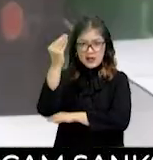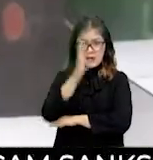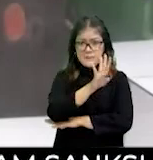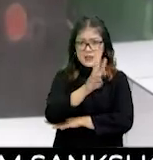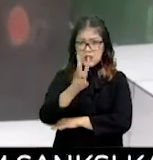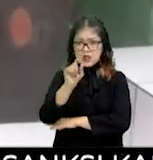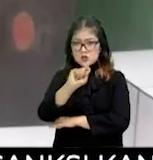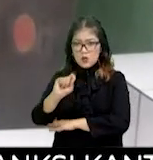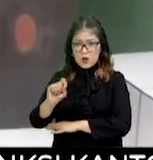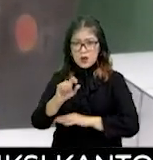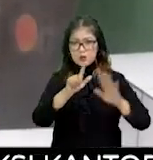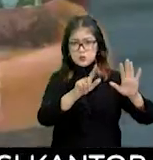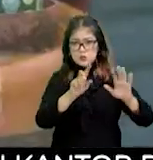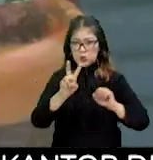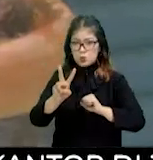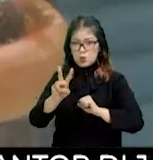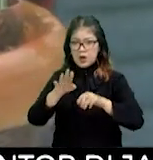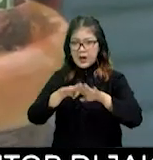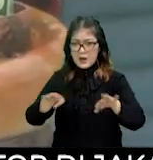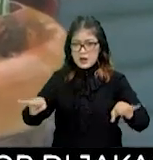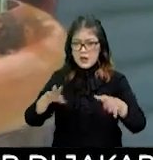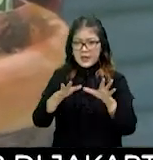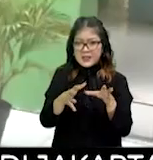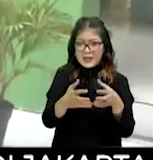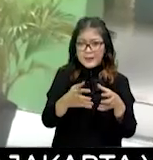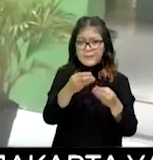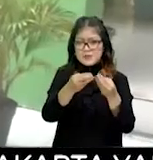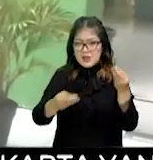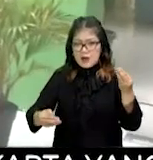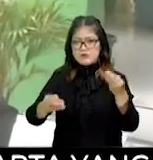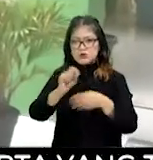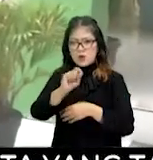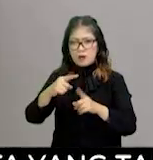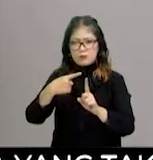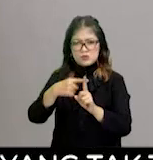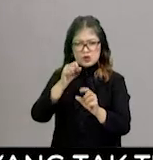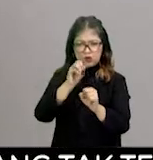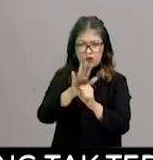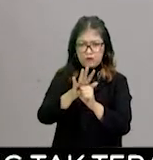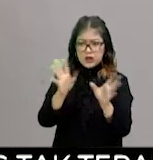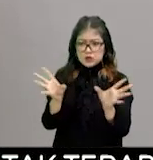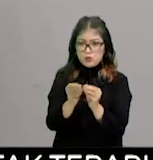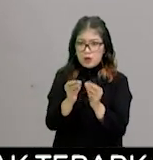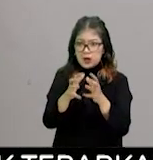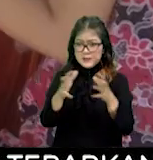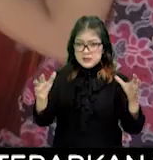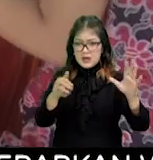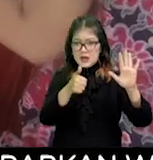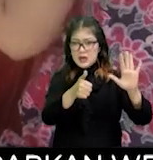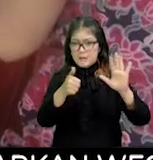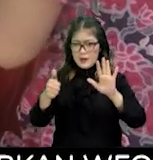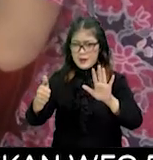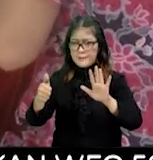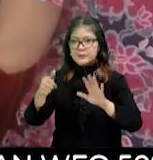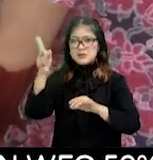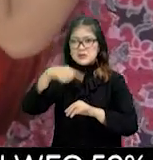tercatat 72 siswa dan pendidik positif COVID-19. Dengan jumlah terbesar, siswa positif COVID-19 67 orang dan sisanya